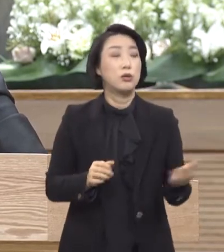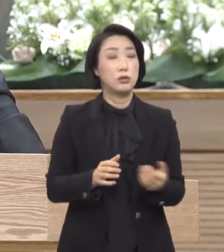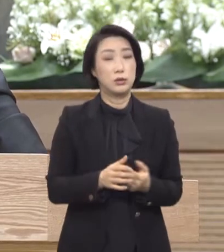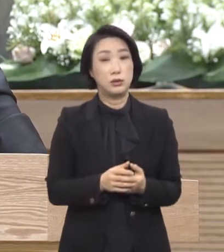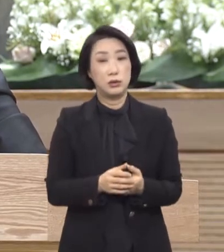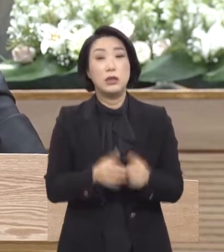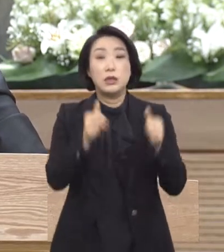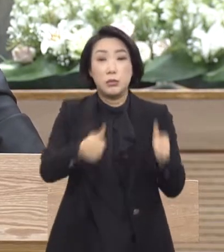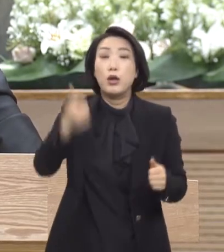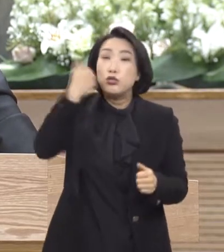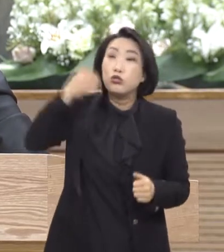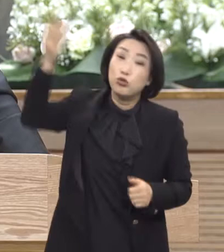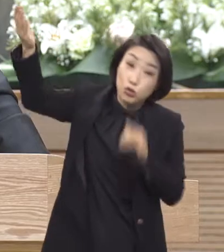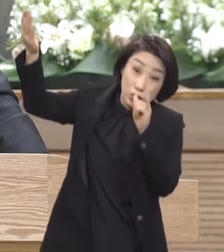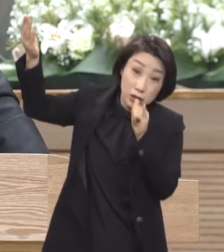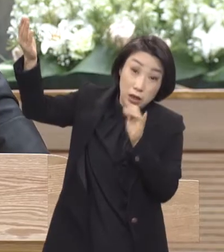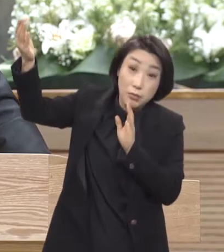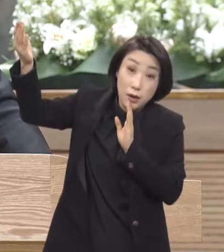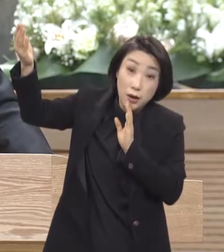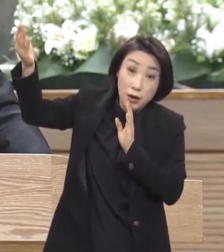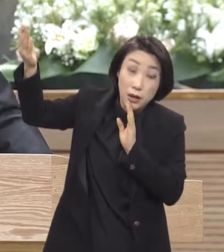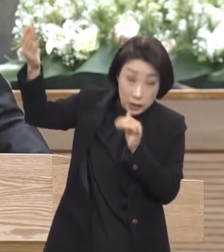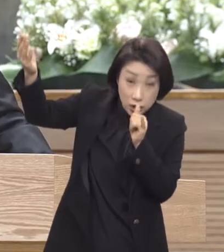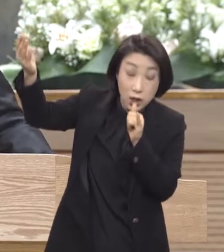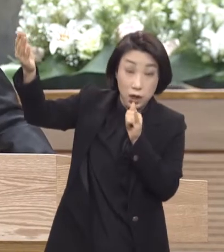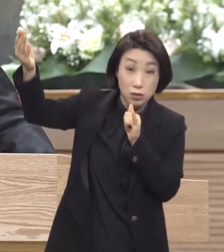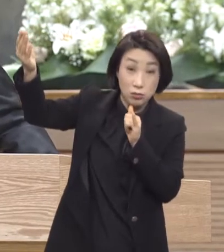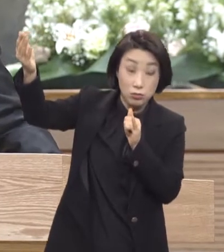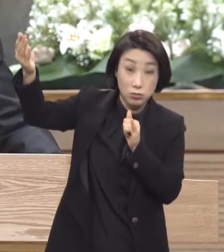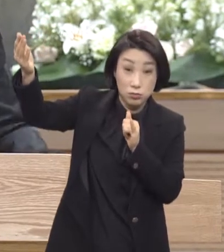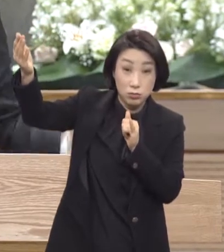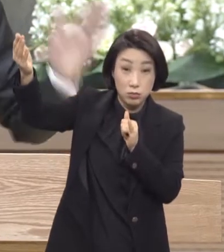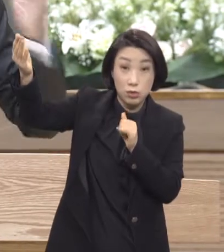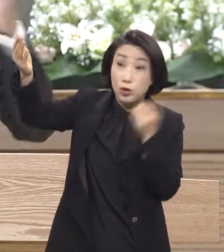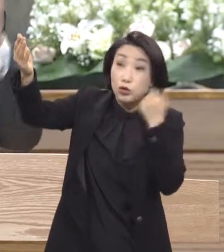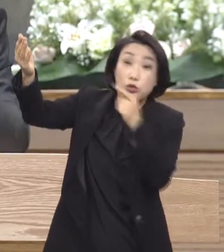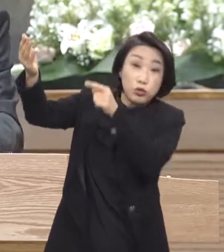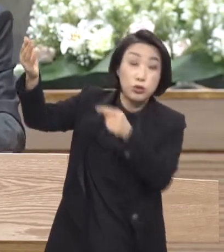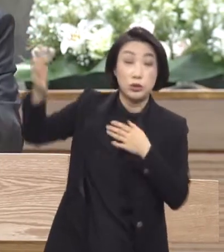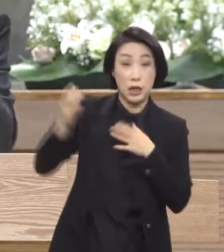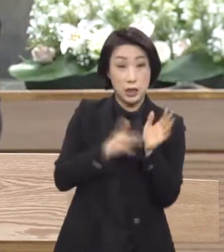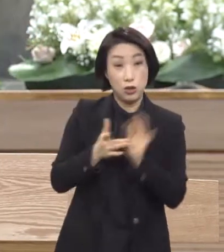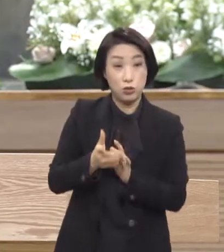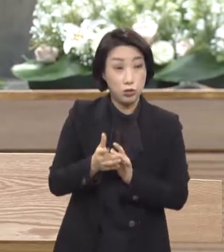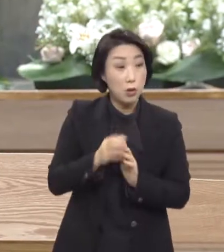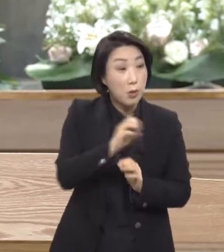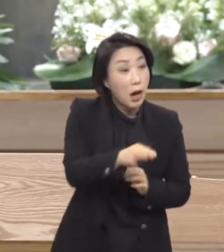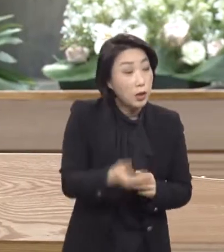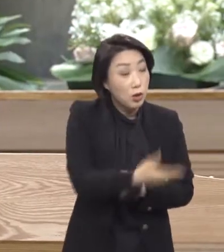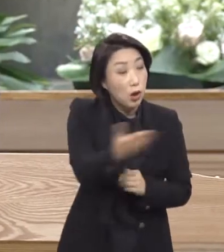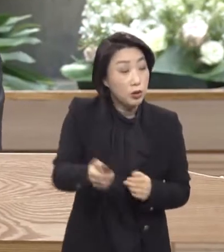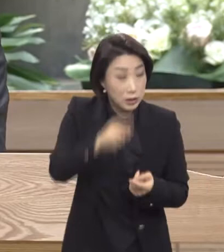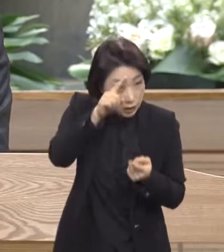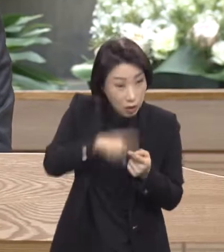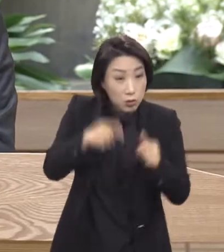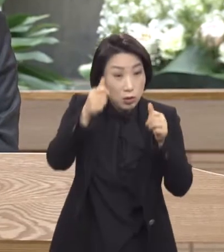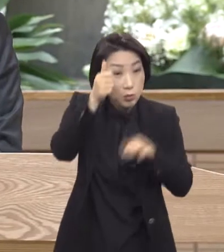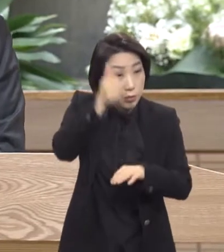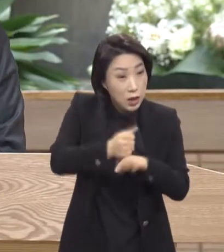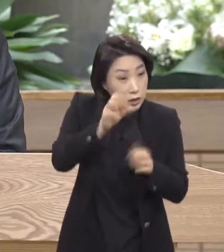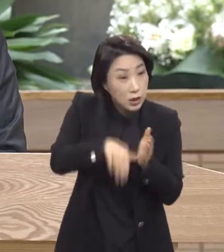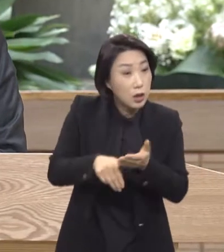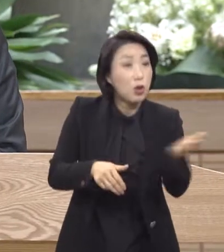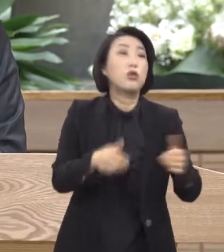자를 심판할 이가 있으니 나의 한 그 말이 마지막 날에